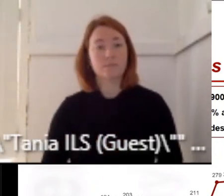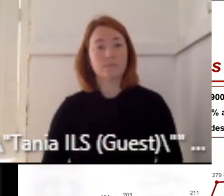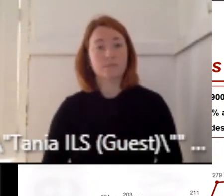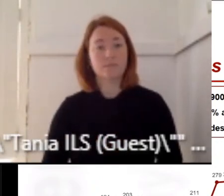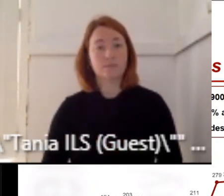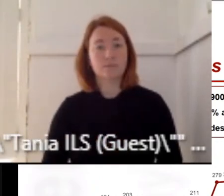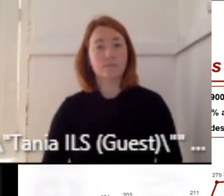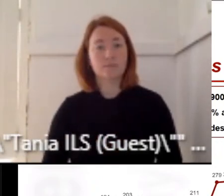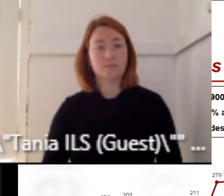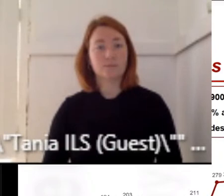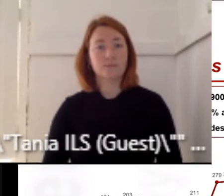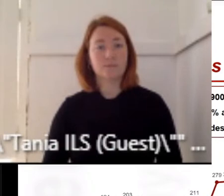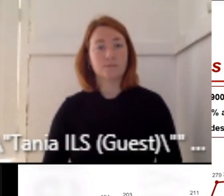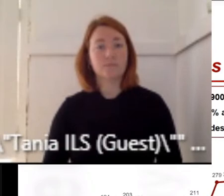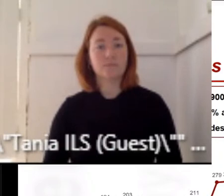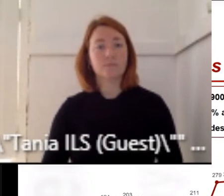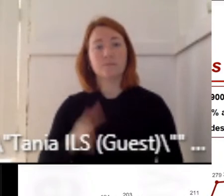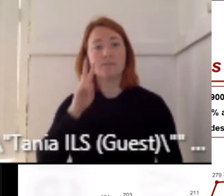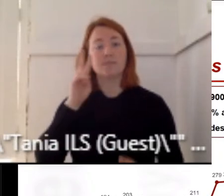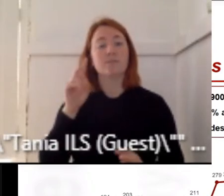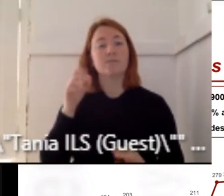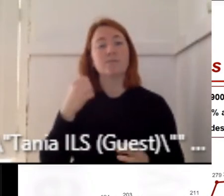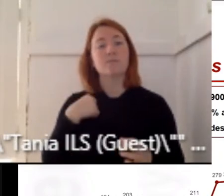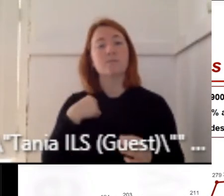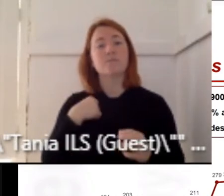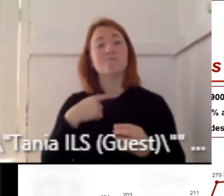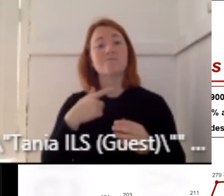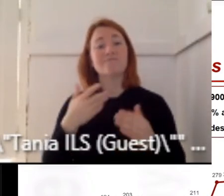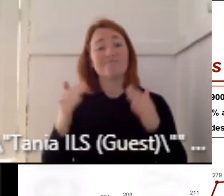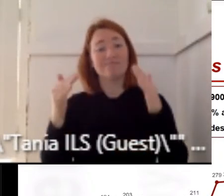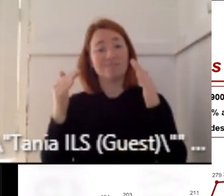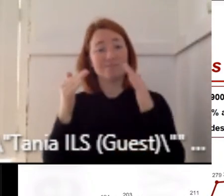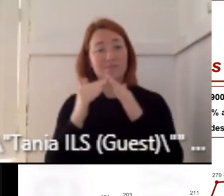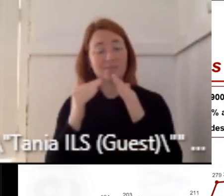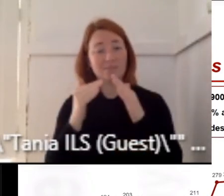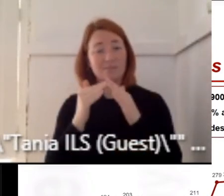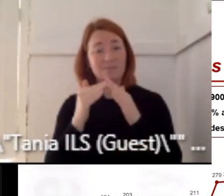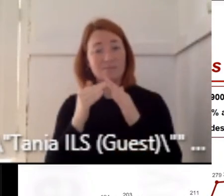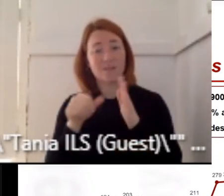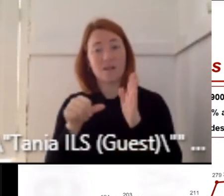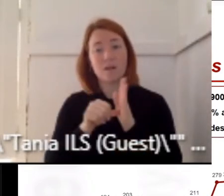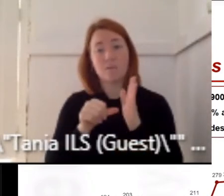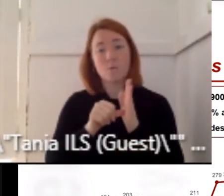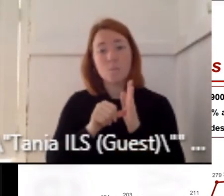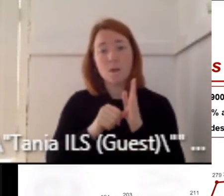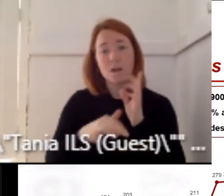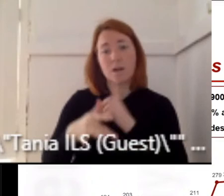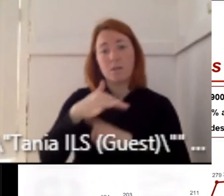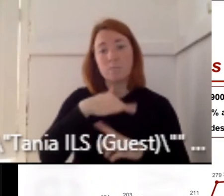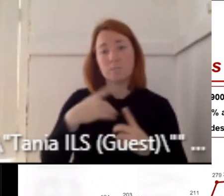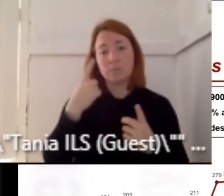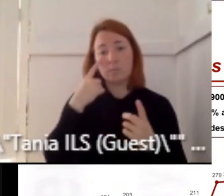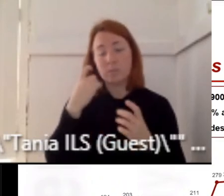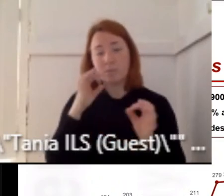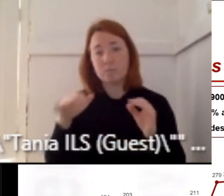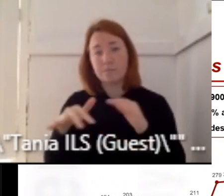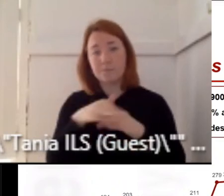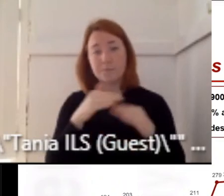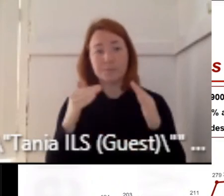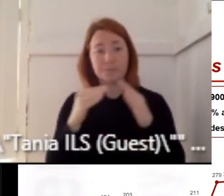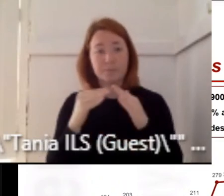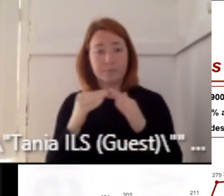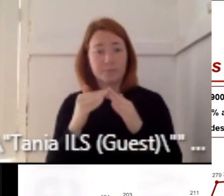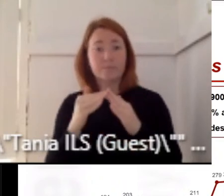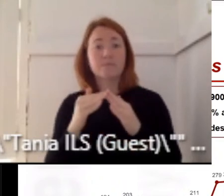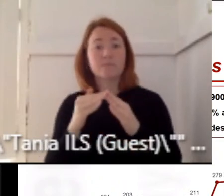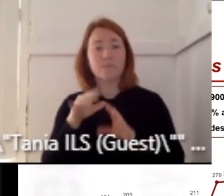s'ha produït un increment de les violències perpetrades per persones properes i conegudes també doncs, en espais íntims, en les pròpies llars.